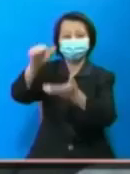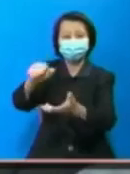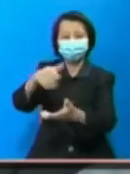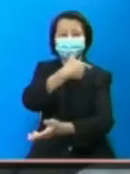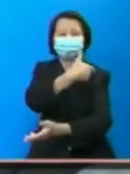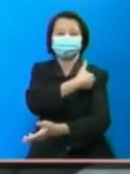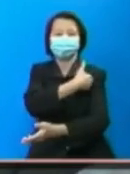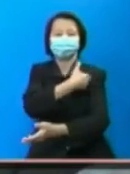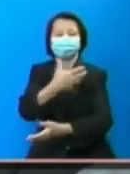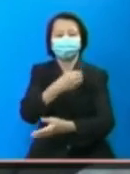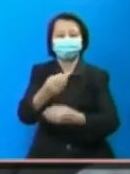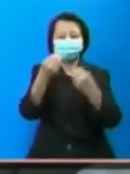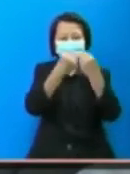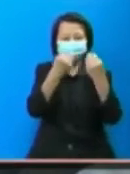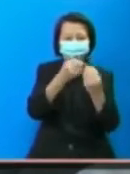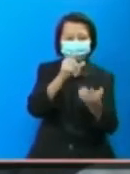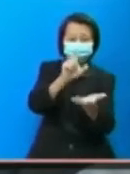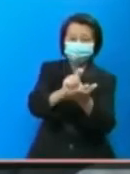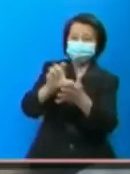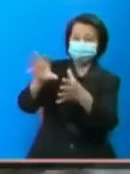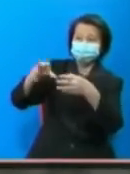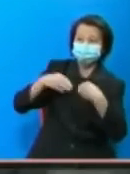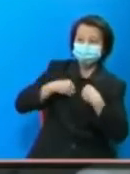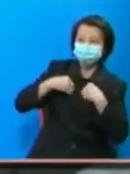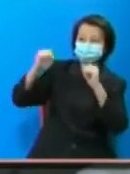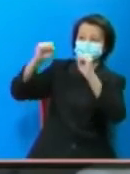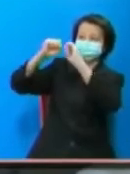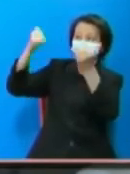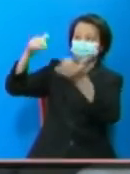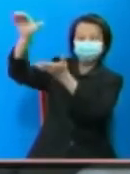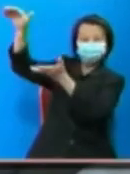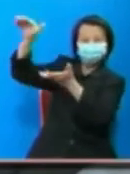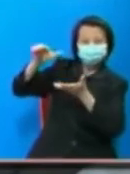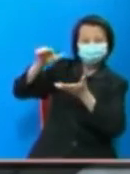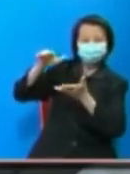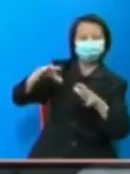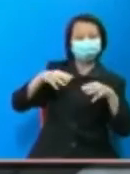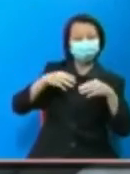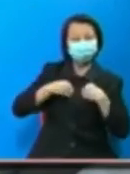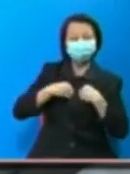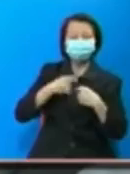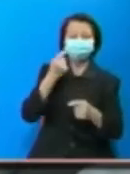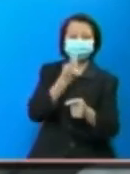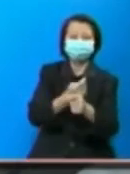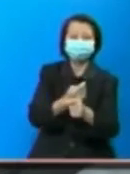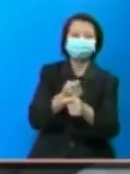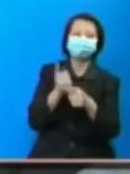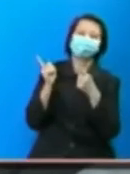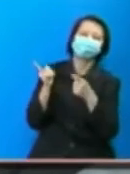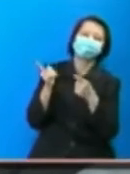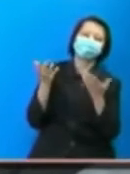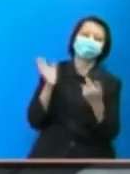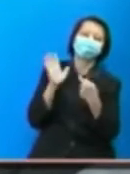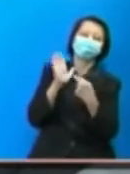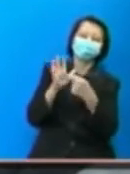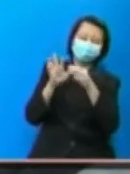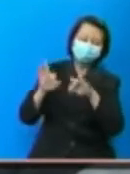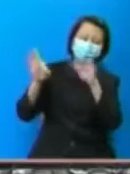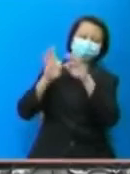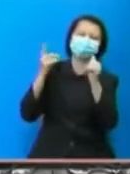bexin serta jumlah dosis yang diterima daripada syari'at pembekal rexin tetap menjadi petunjuk